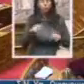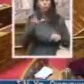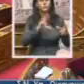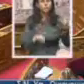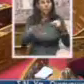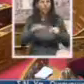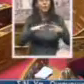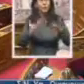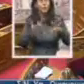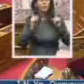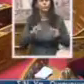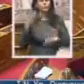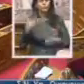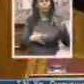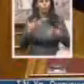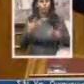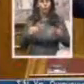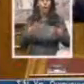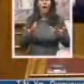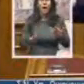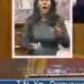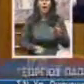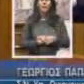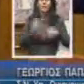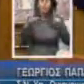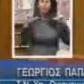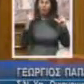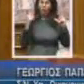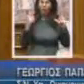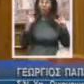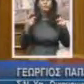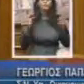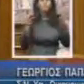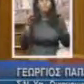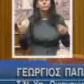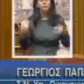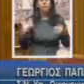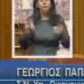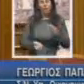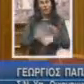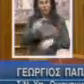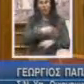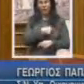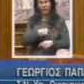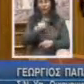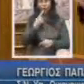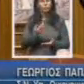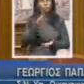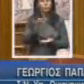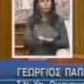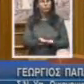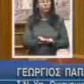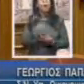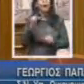Βουλή ο προϋπολογισμός. Όμως η Νέα Δημοκρατία ήταν 5 χρόνια κυβέρνηση. Και σήμερα ο νέος της αρχηγός έρχεται και προτείνει τις αλλαγές